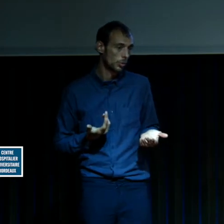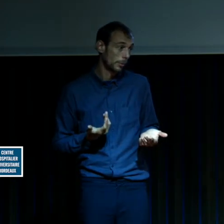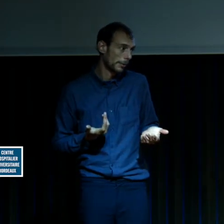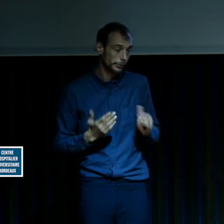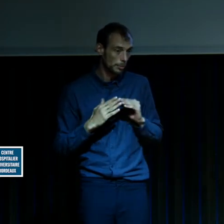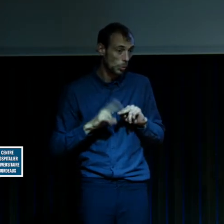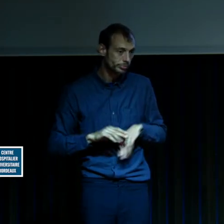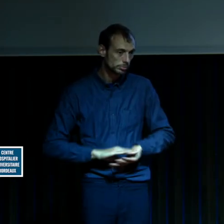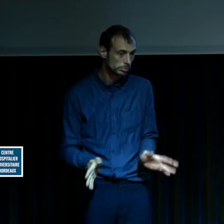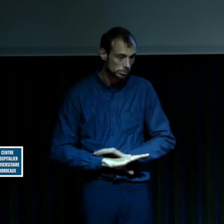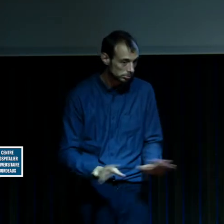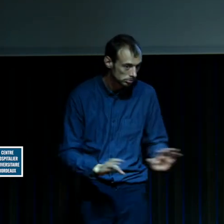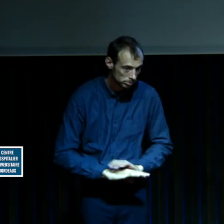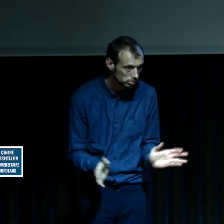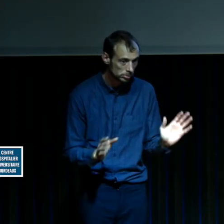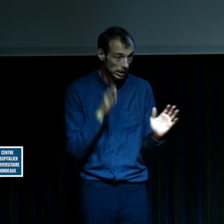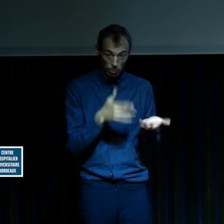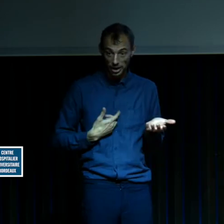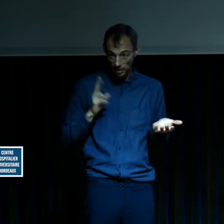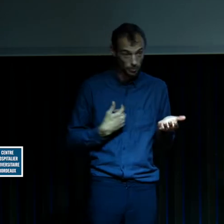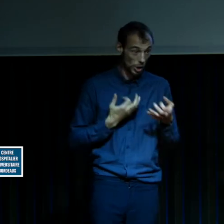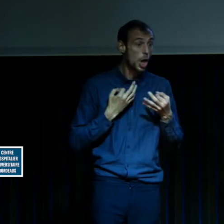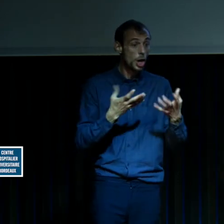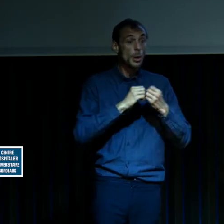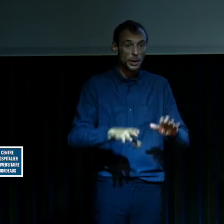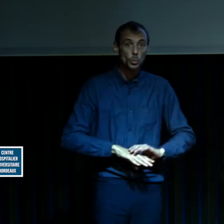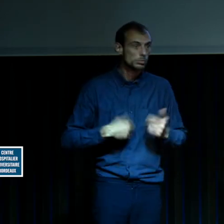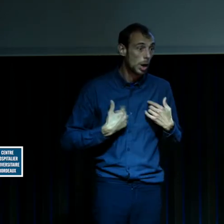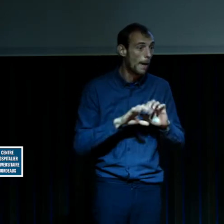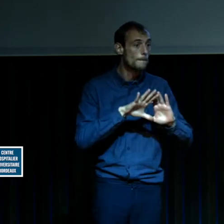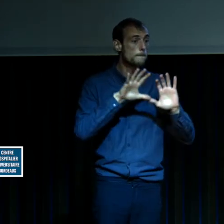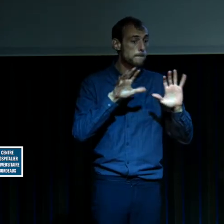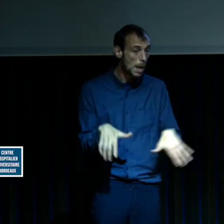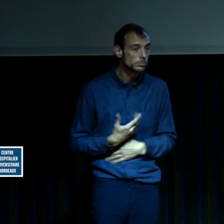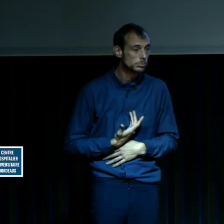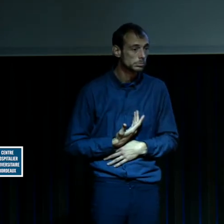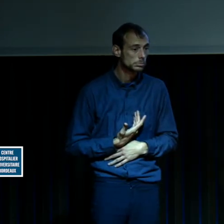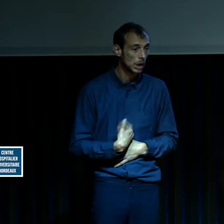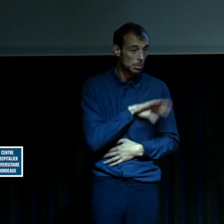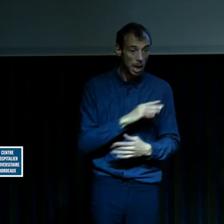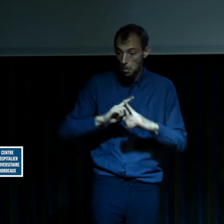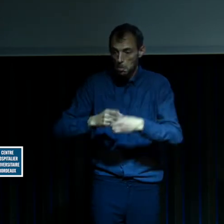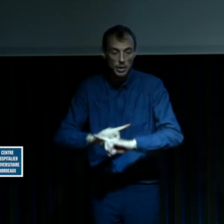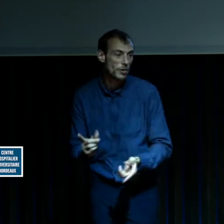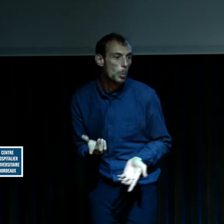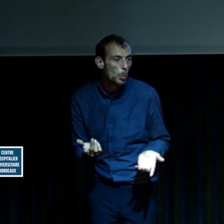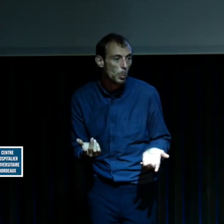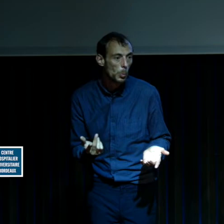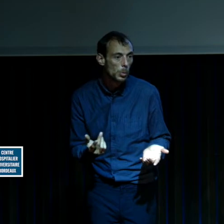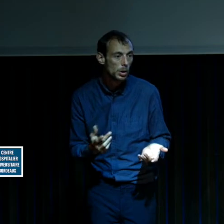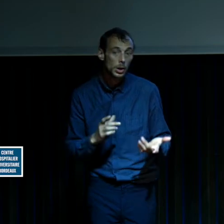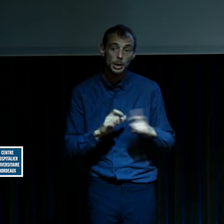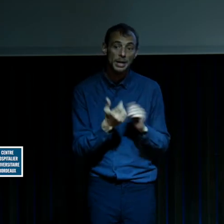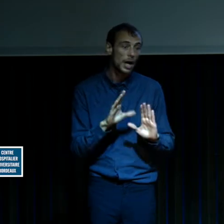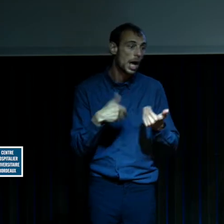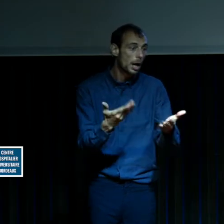j'ai perdu tout le temps qu'il faut pas perdre parce qu'on m'a pas cru et du coup moi les traitements d'urgence je me suis assise